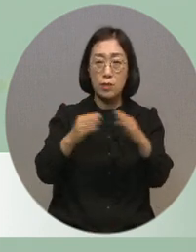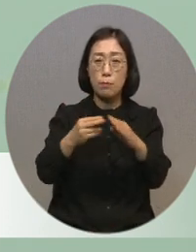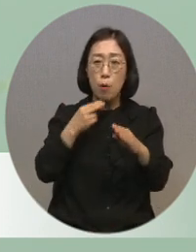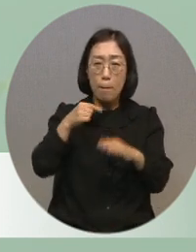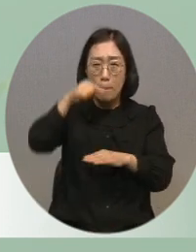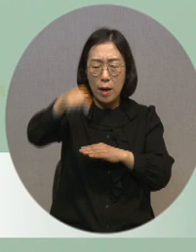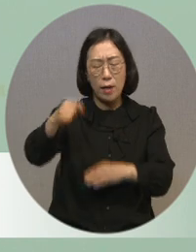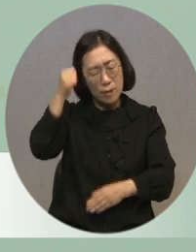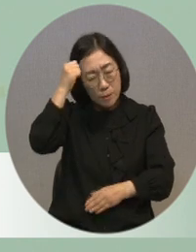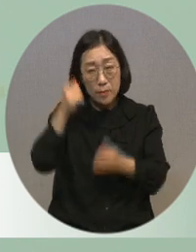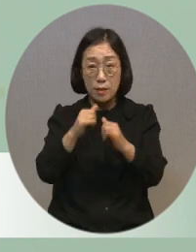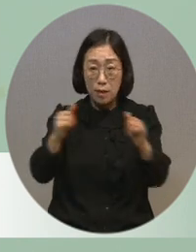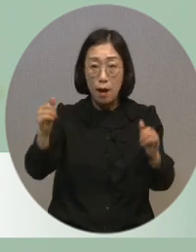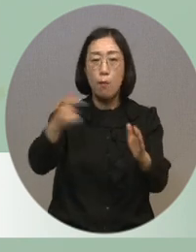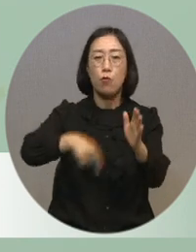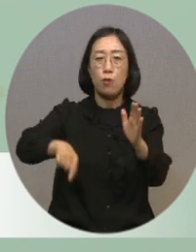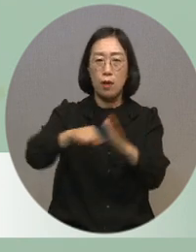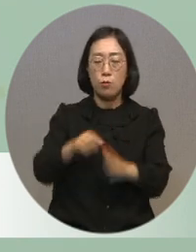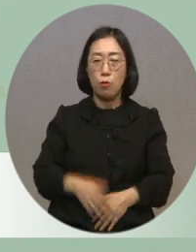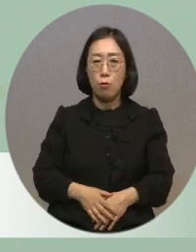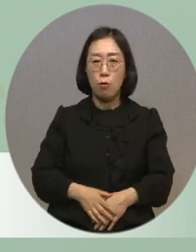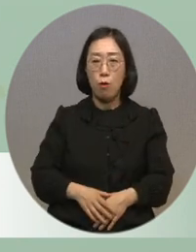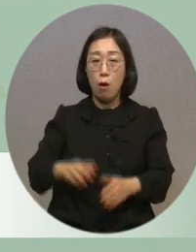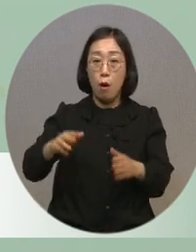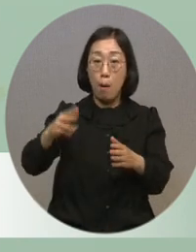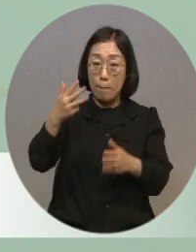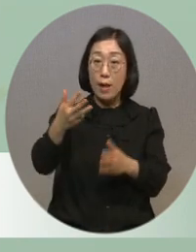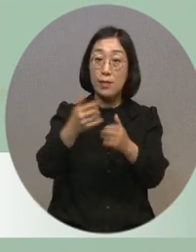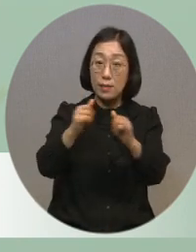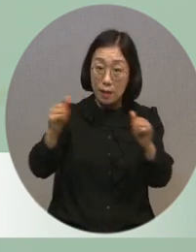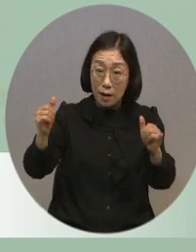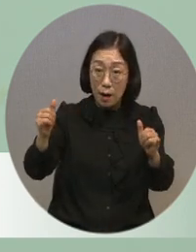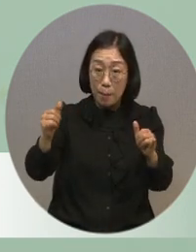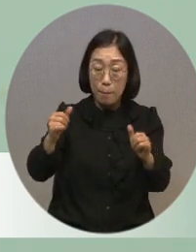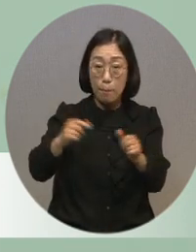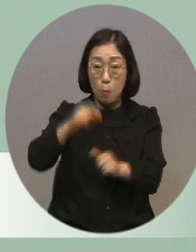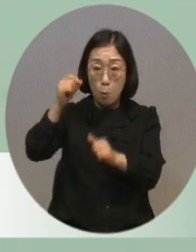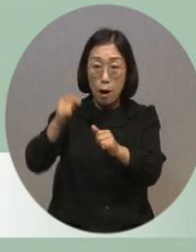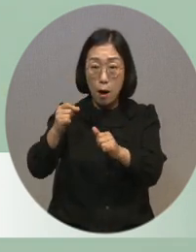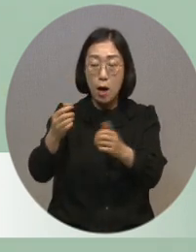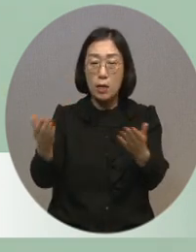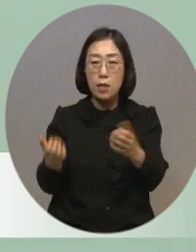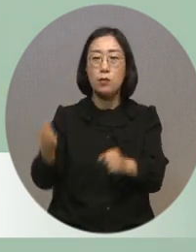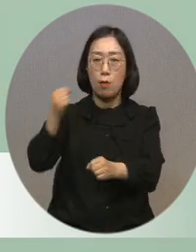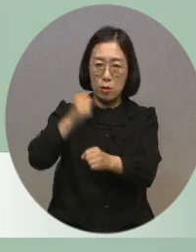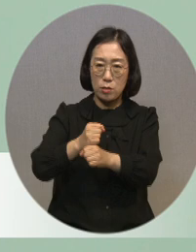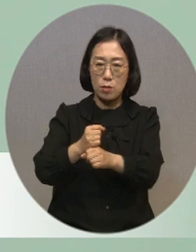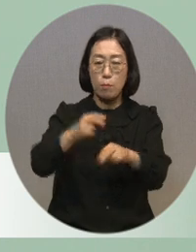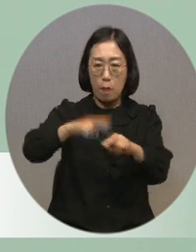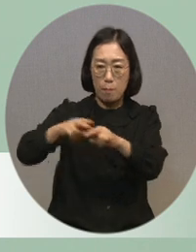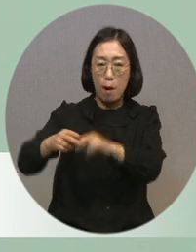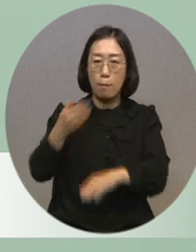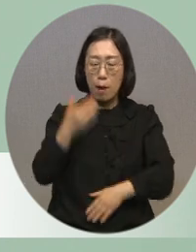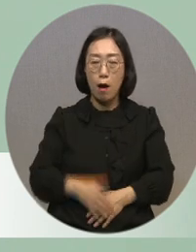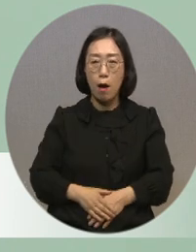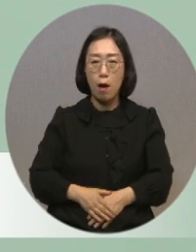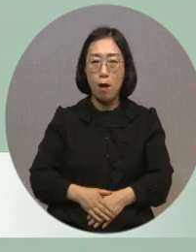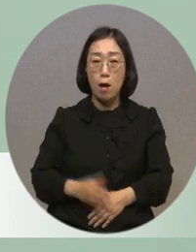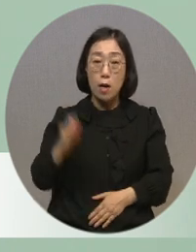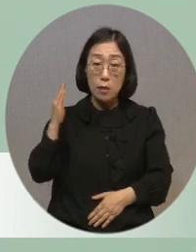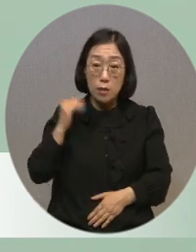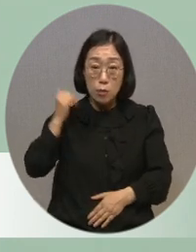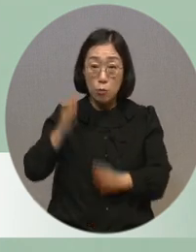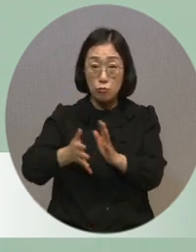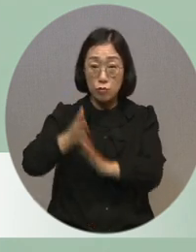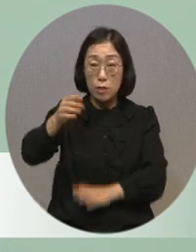동참하고 있으며 지난해 8명이 참석하여 모두 재취업을 하였습니다. 의정부시 관문으로서 더욱 깨끗하고